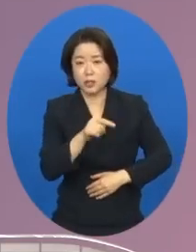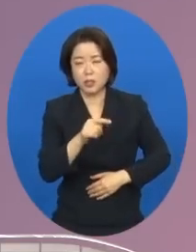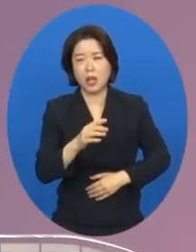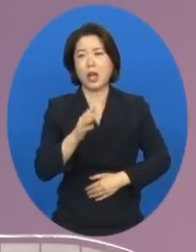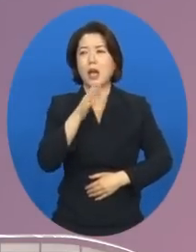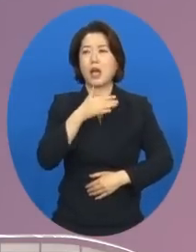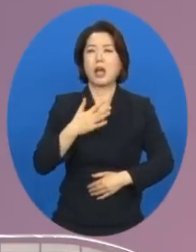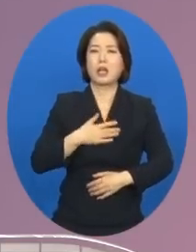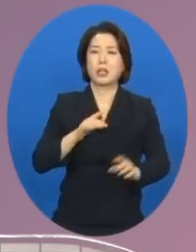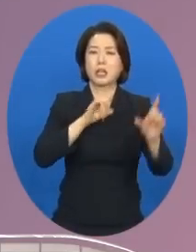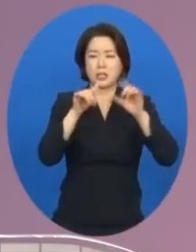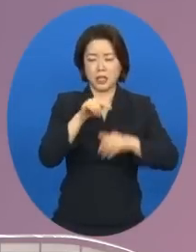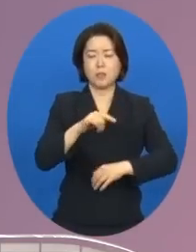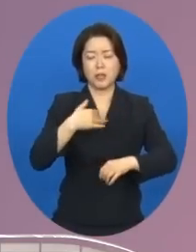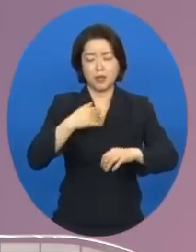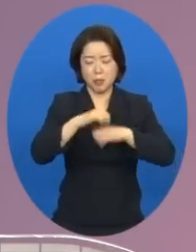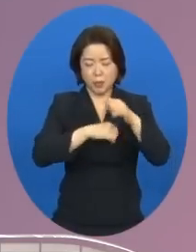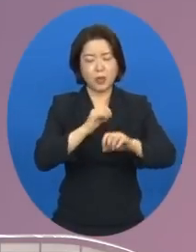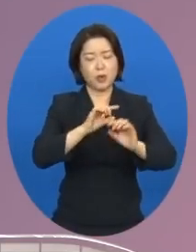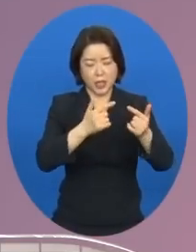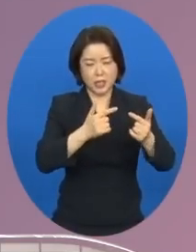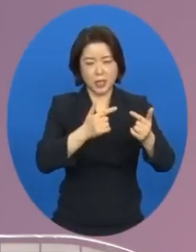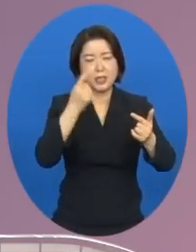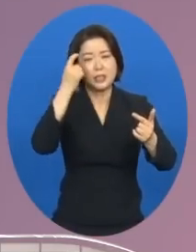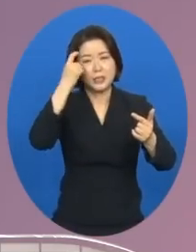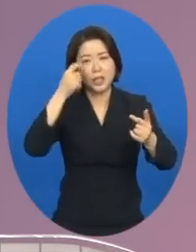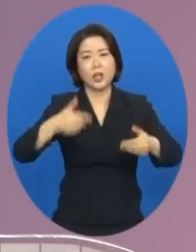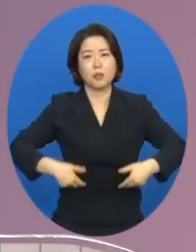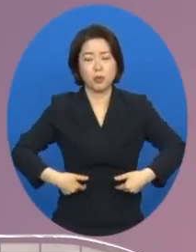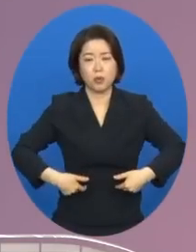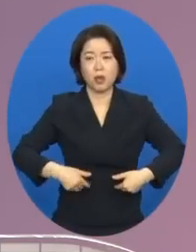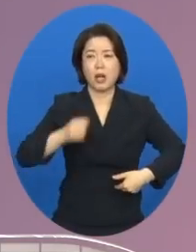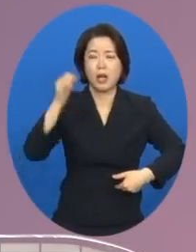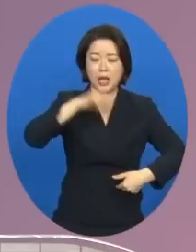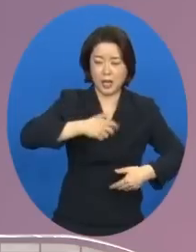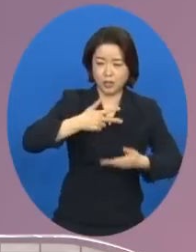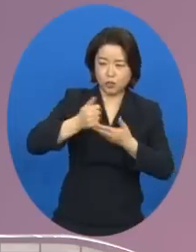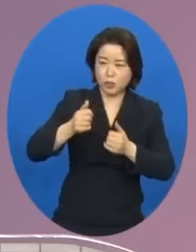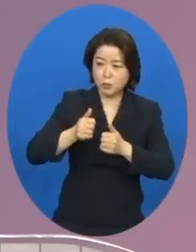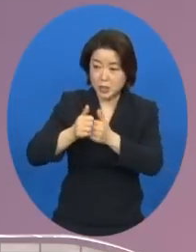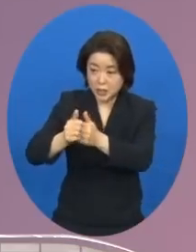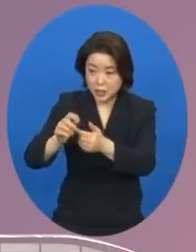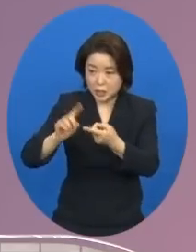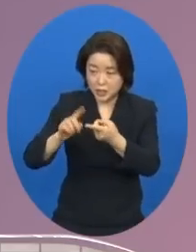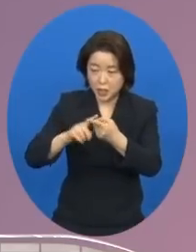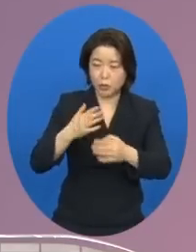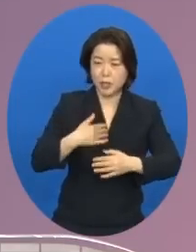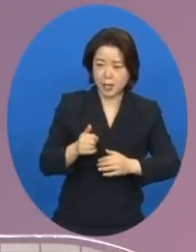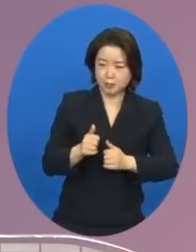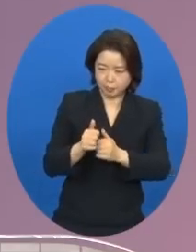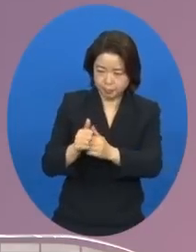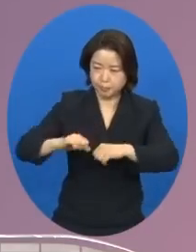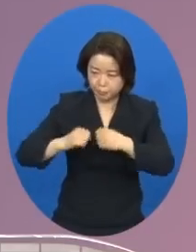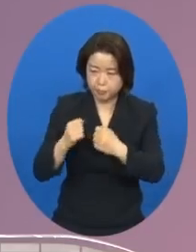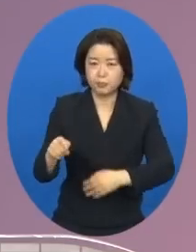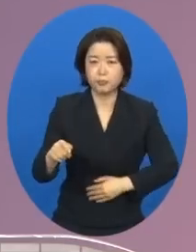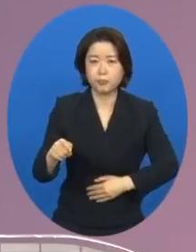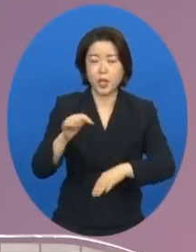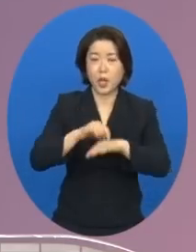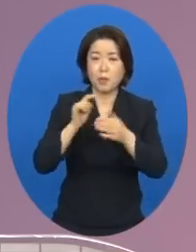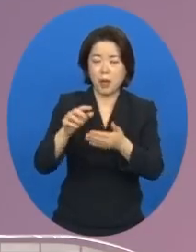삶이구나. 이제는 주님이 이끄시는 대로 살아야 되는 거구나. 이것을 마음으로